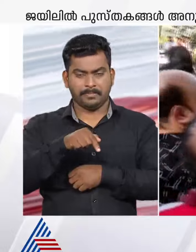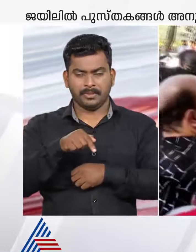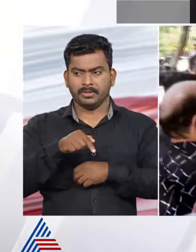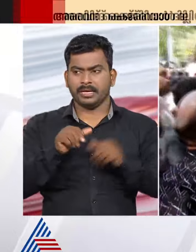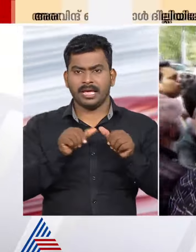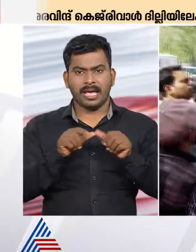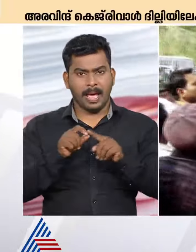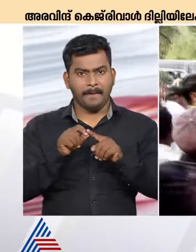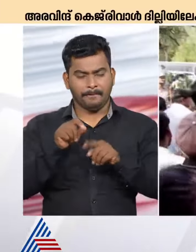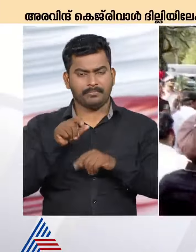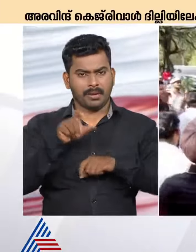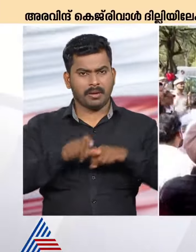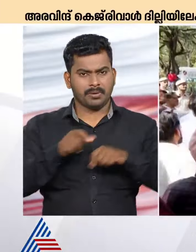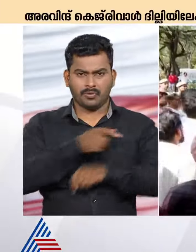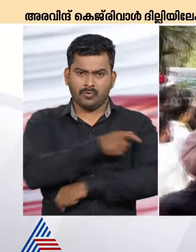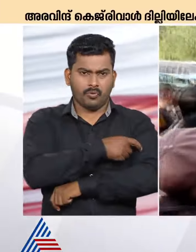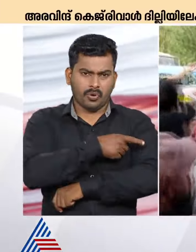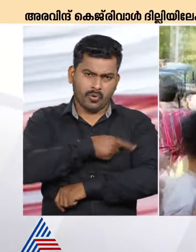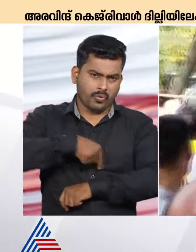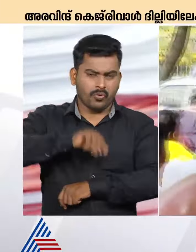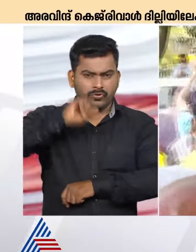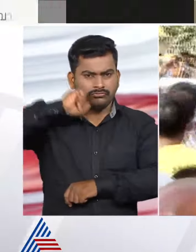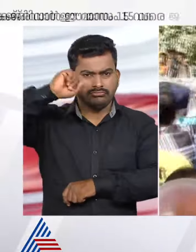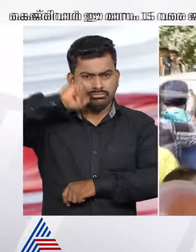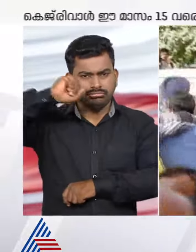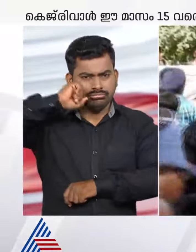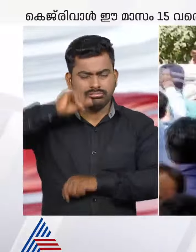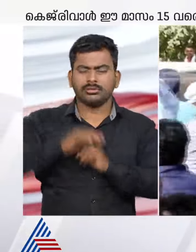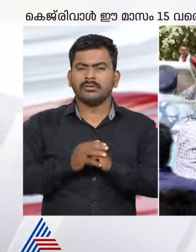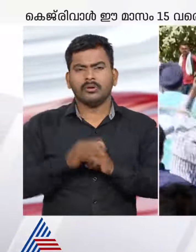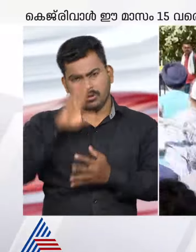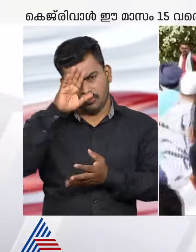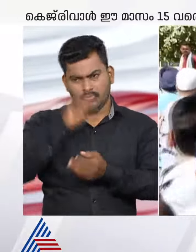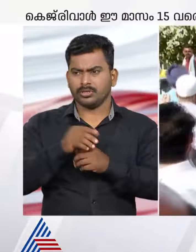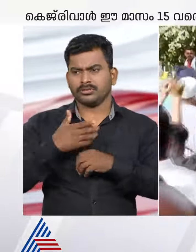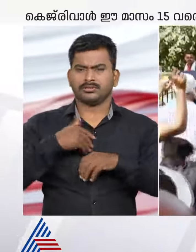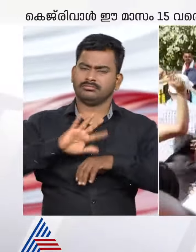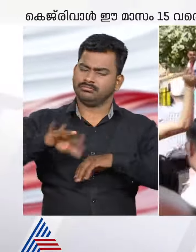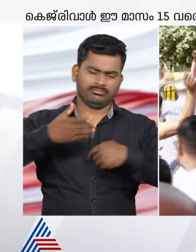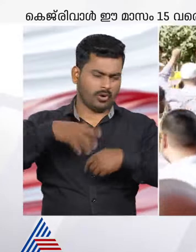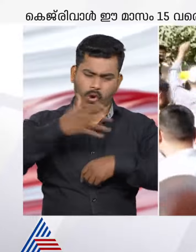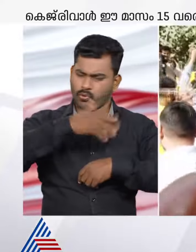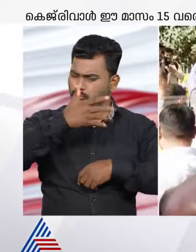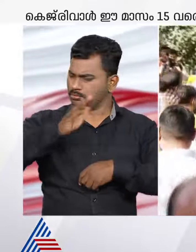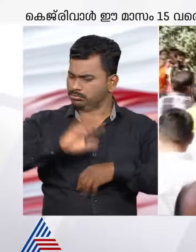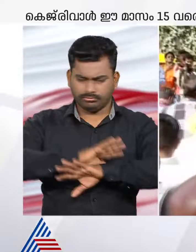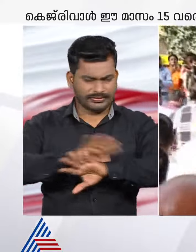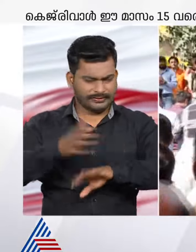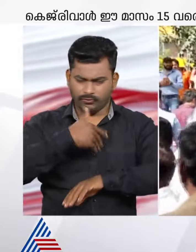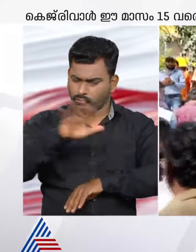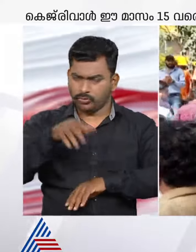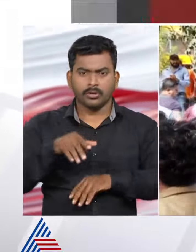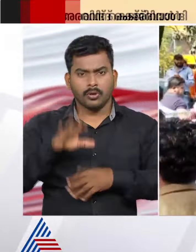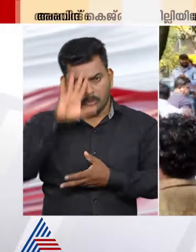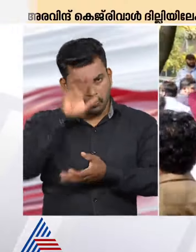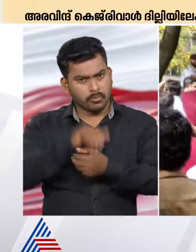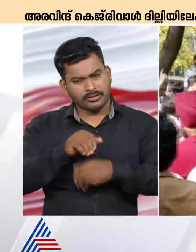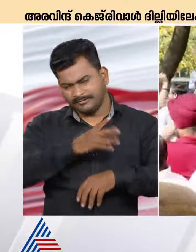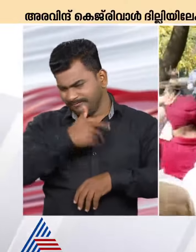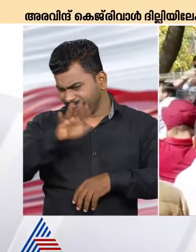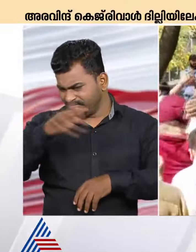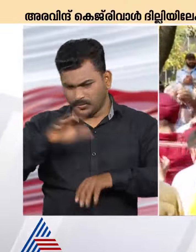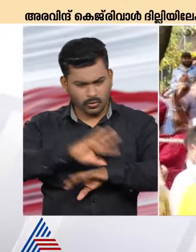ഇവിടെ പ്രതിഷേധിച്ച് പ്രവർത്തകരെ ഇവിടുന്ന് തള്ളി മാറ്റുന്ന ഒരു സാഹചര്യമാണുള്ളത്. നേരത്തെയും പോലീസ് ബലം പ്രയോഗിച്ച് പ്രവർത്തകരെ ഇവിടുന്ന് മാറ്റാനുള്ള സാഹചര്യമുണ്ടായിരുന്നു. പക്ഷേ പോലീസ്